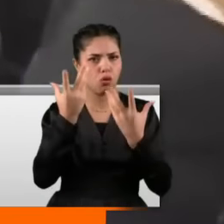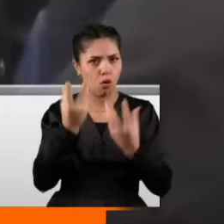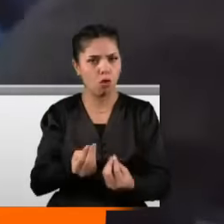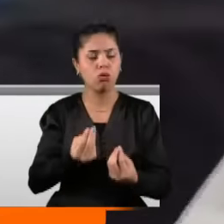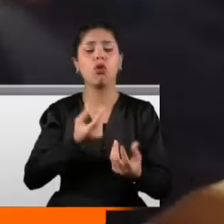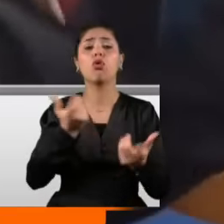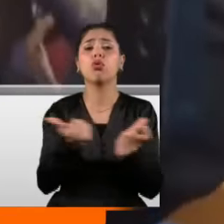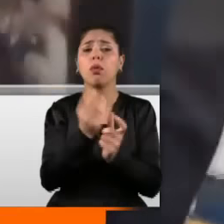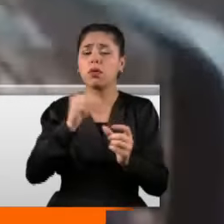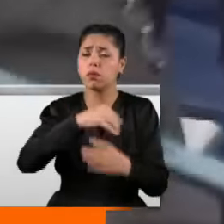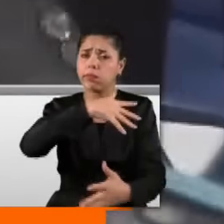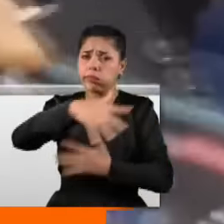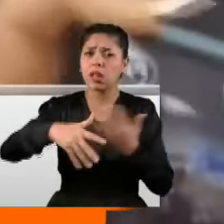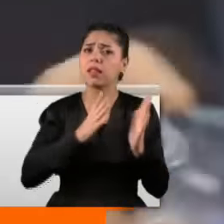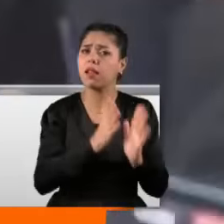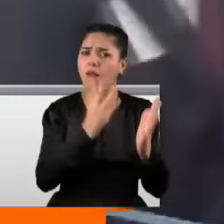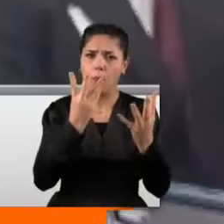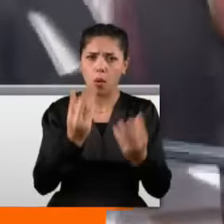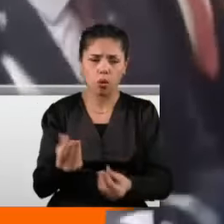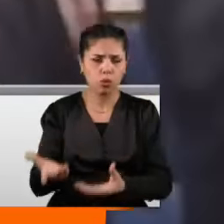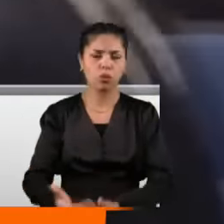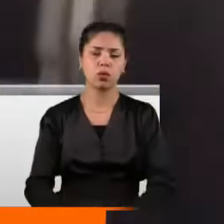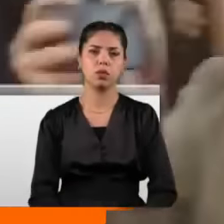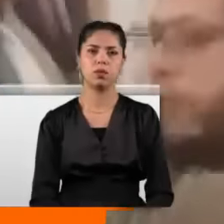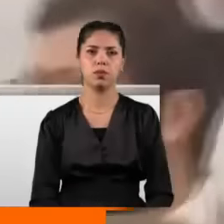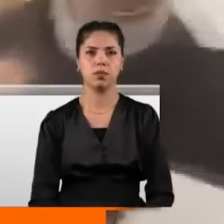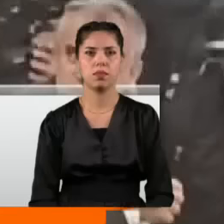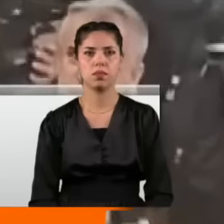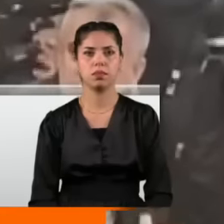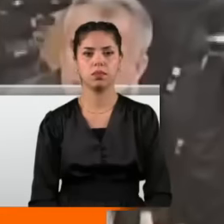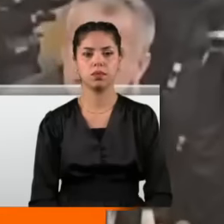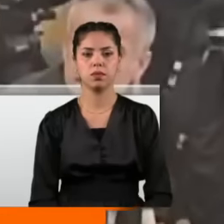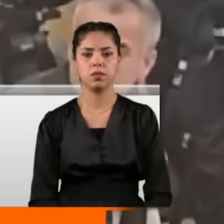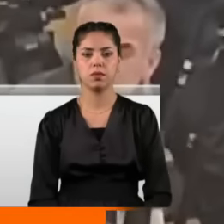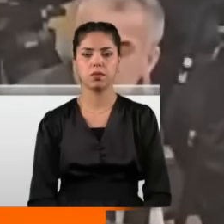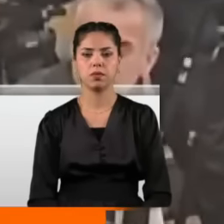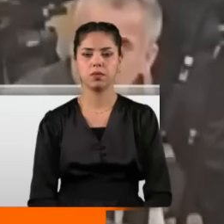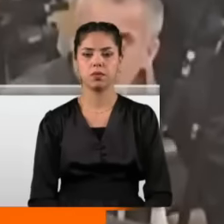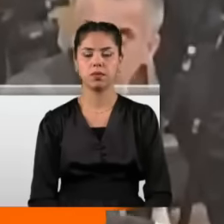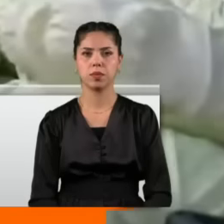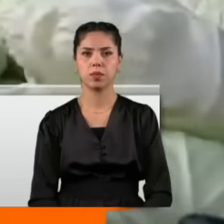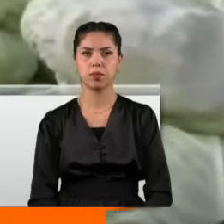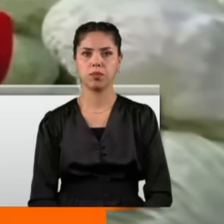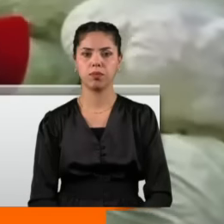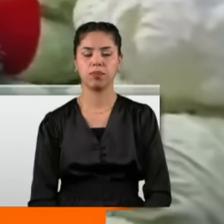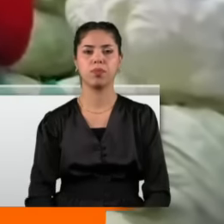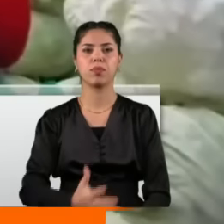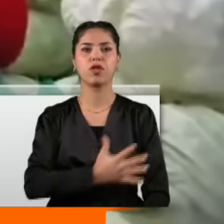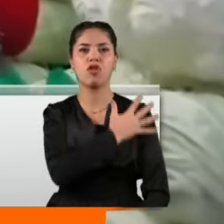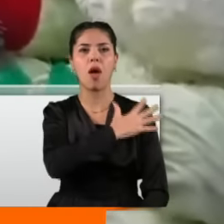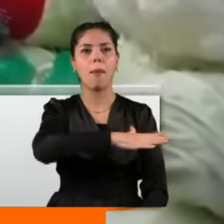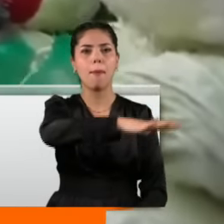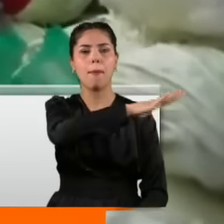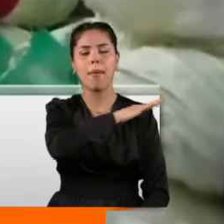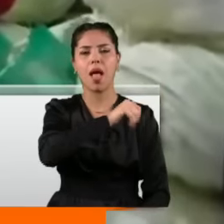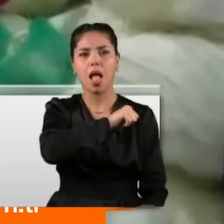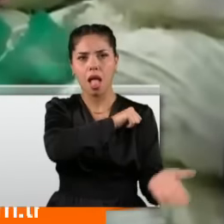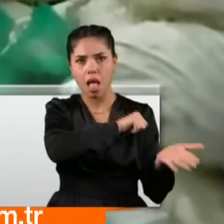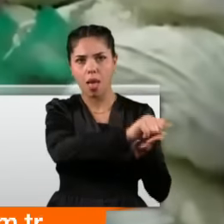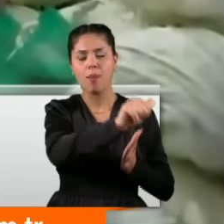yapıyorsunuz. Terbiyesizlik yapıyorsunuz. Utanmazsınız siz. CHP'lilerin